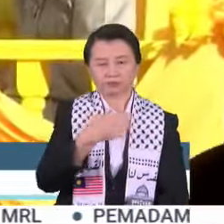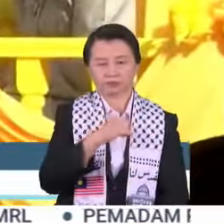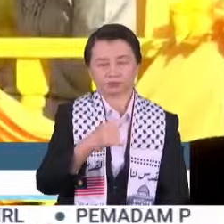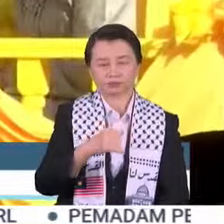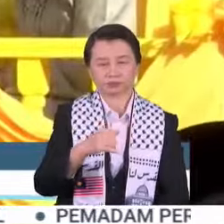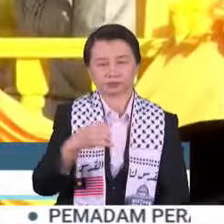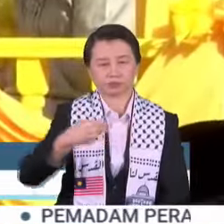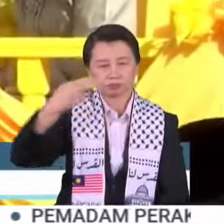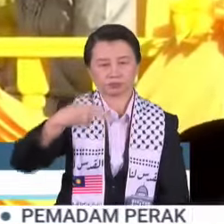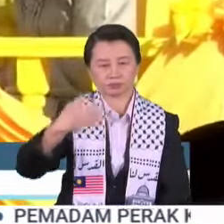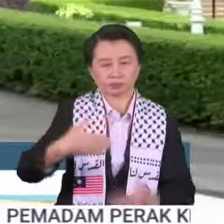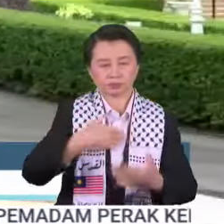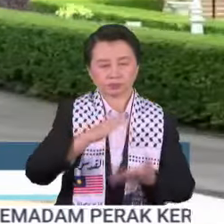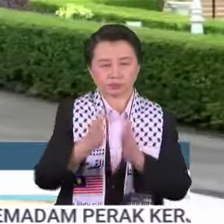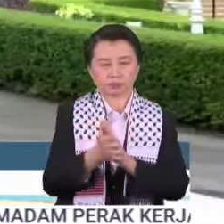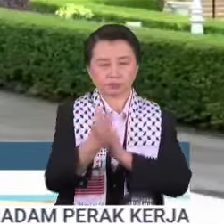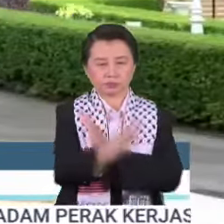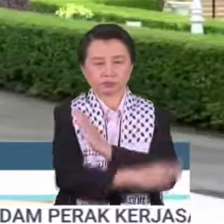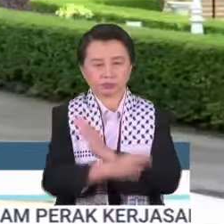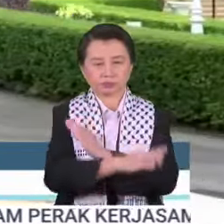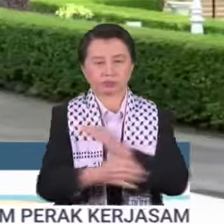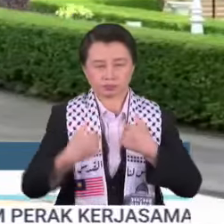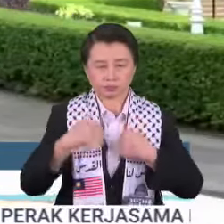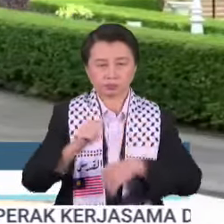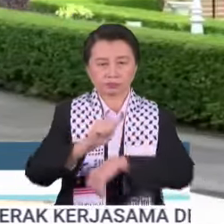sejarah sebelum jadi Negeri Sembilan ini di segi adat.